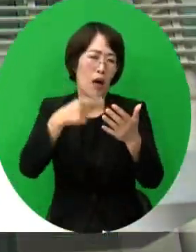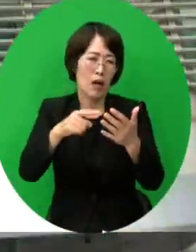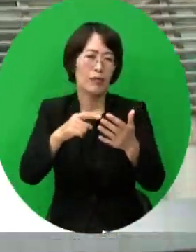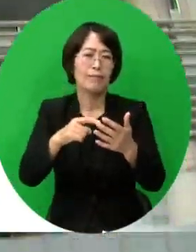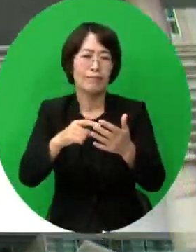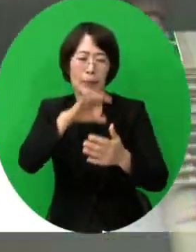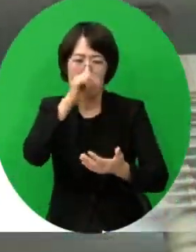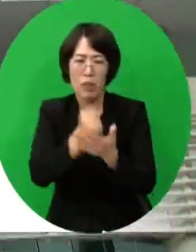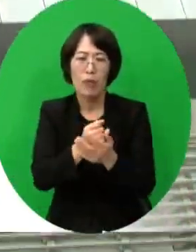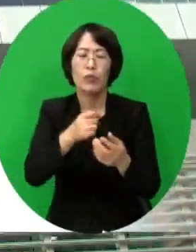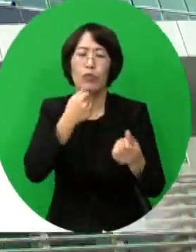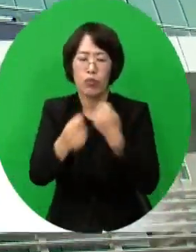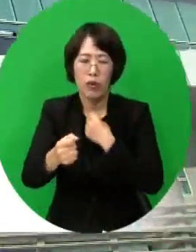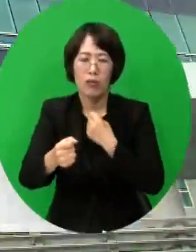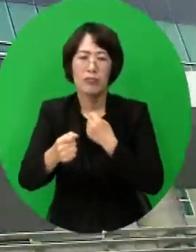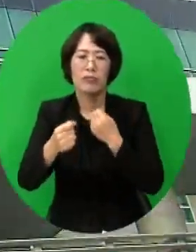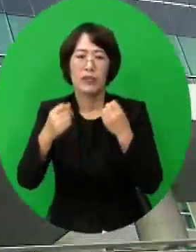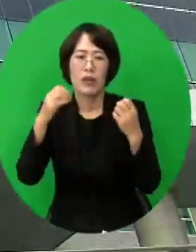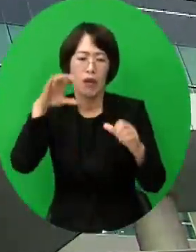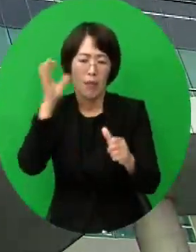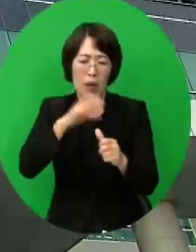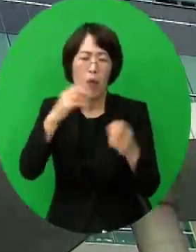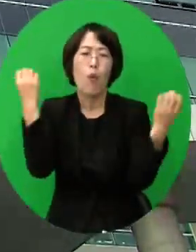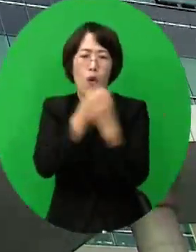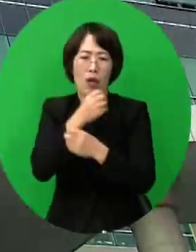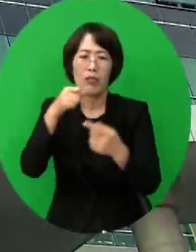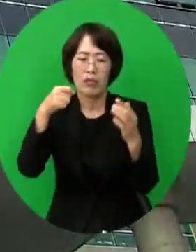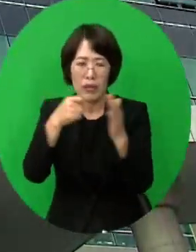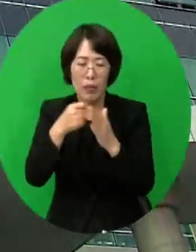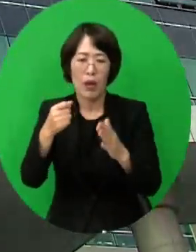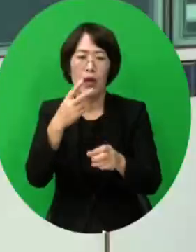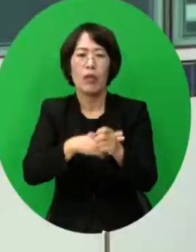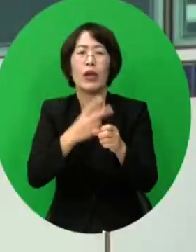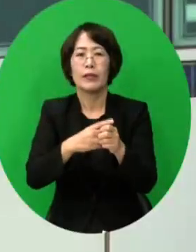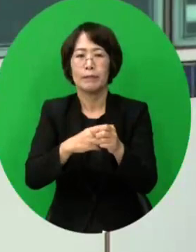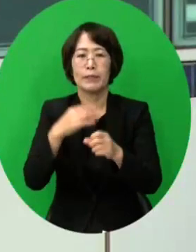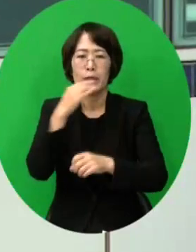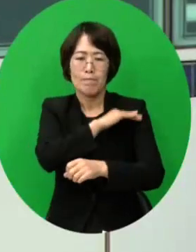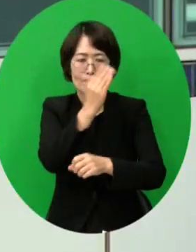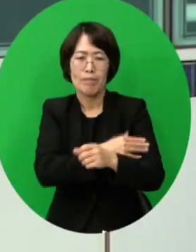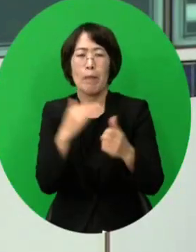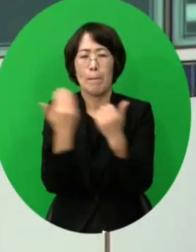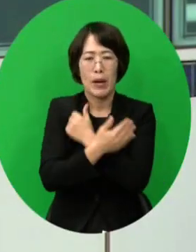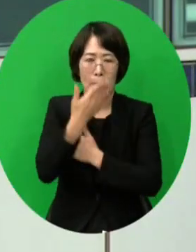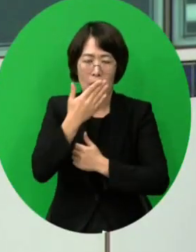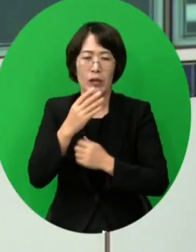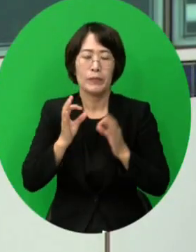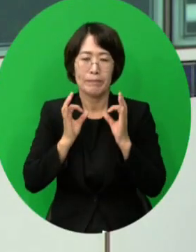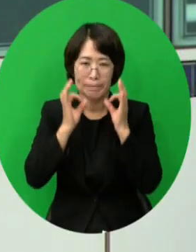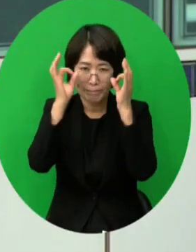신고돼 교육 열정과 신념에 상처받지 않도록 적극적인 의견을 제출하겠다고 밝혔습니다